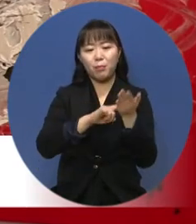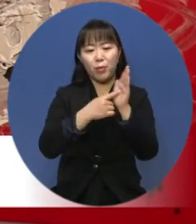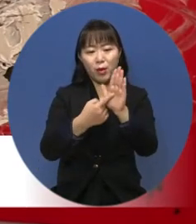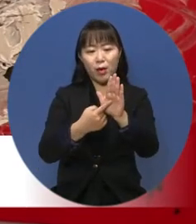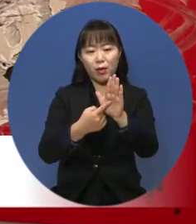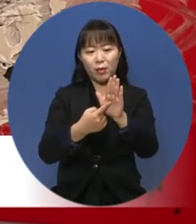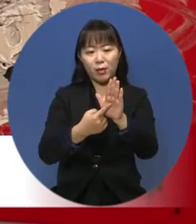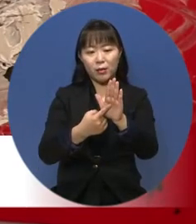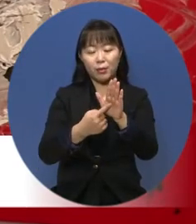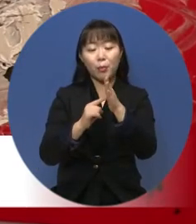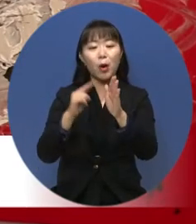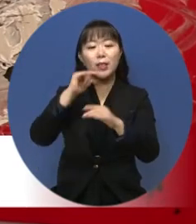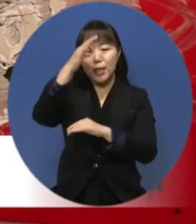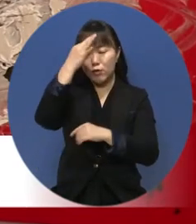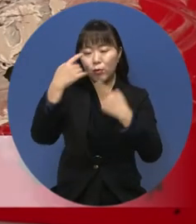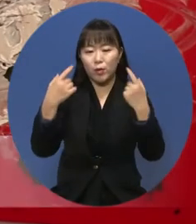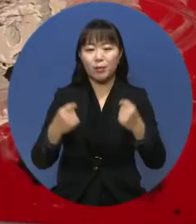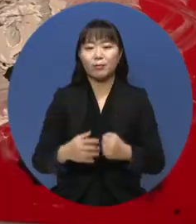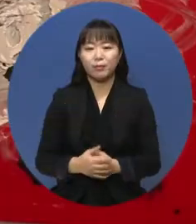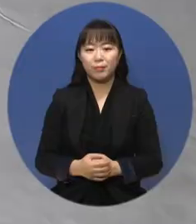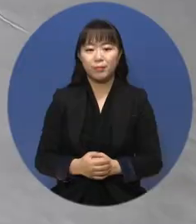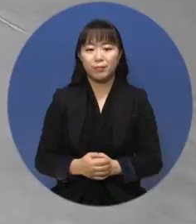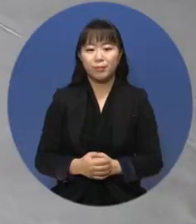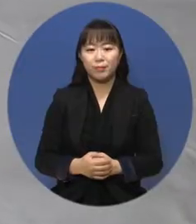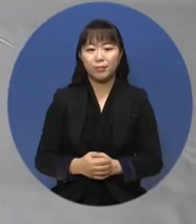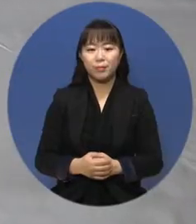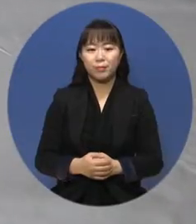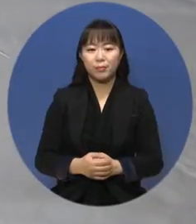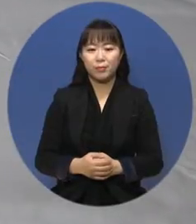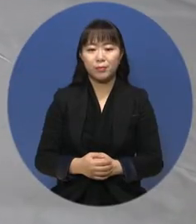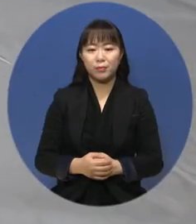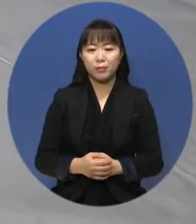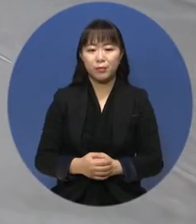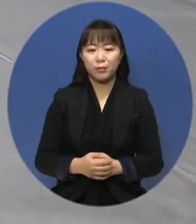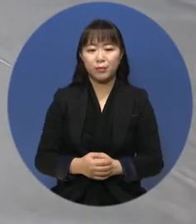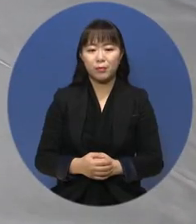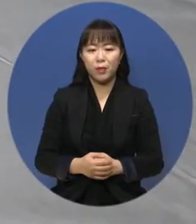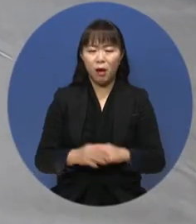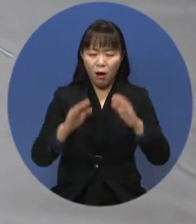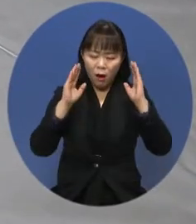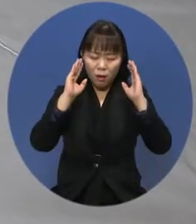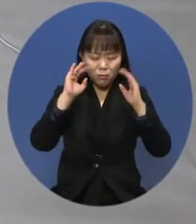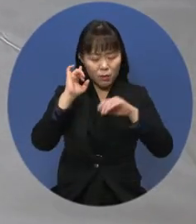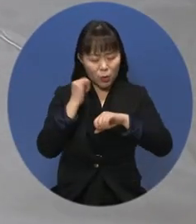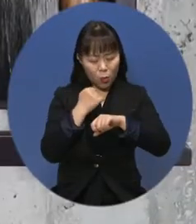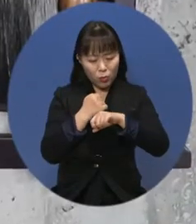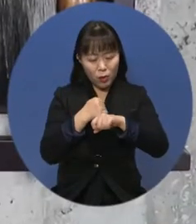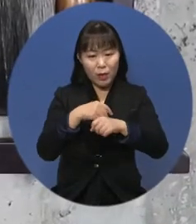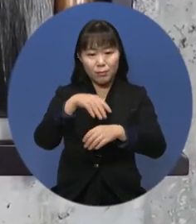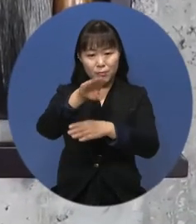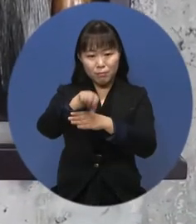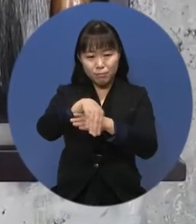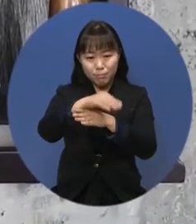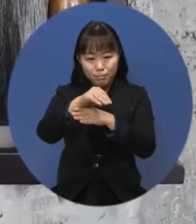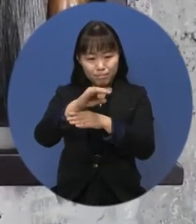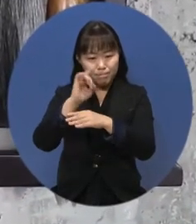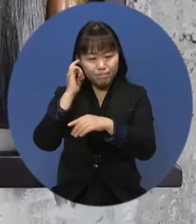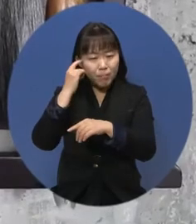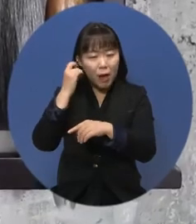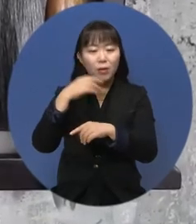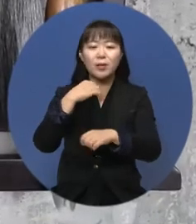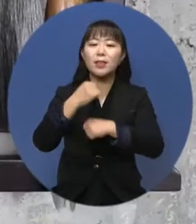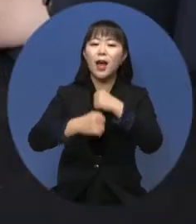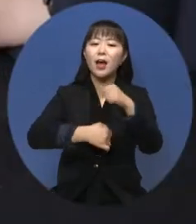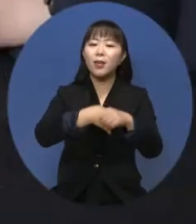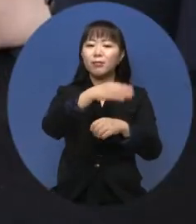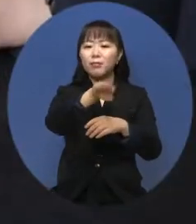예술이 라고도 할 수 있겠습니다 끊임없는 학문적 연구와 작가들의 품위있는 식견 자유로운